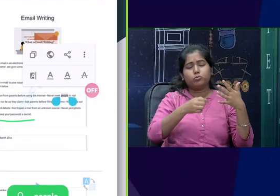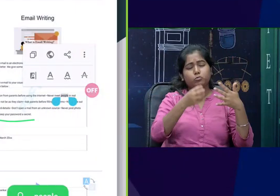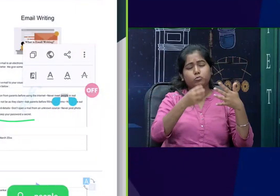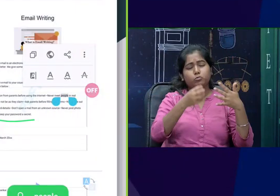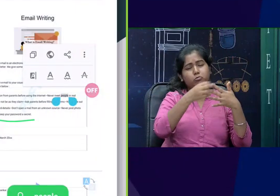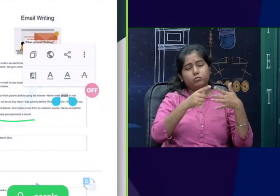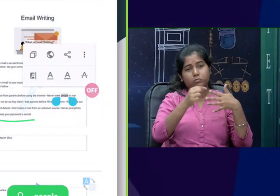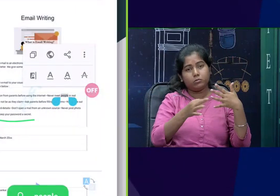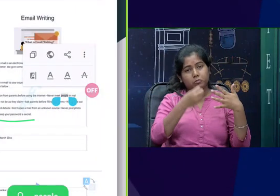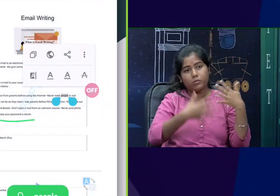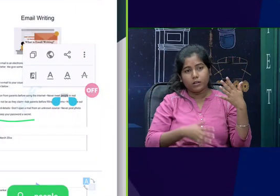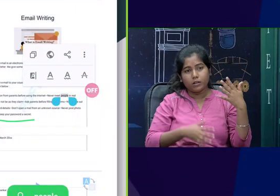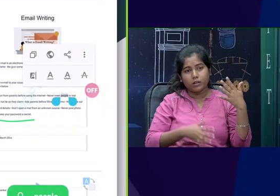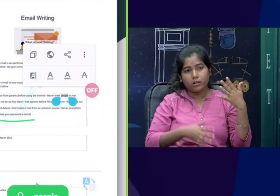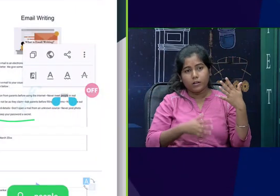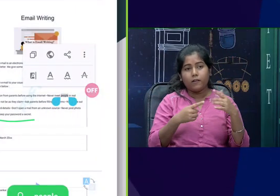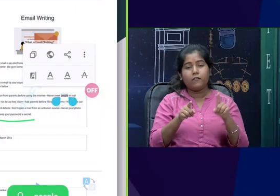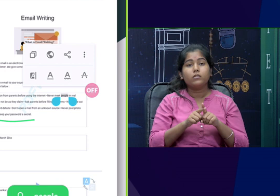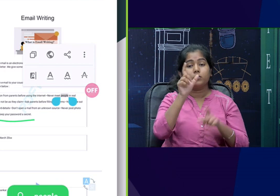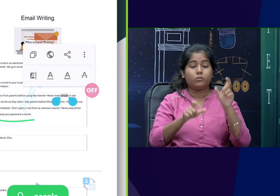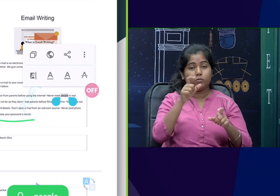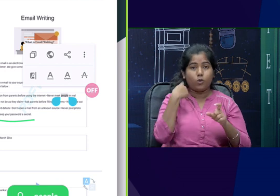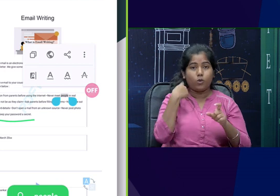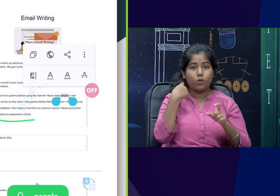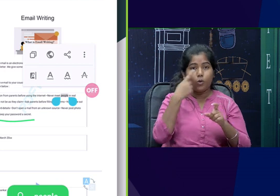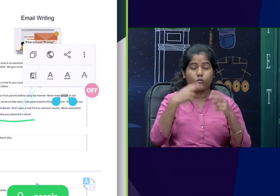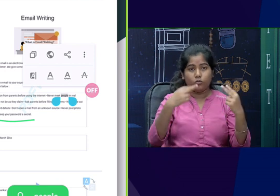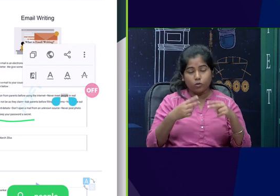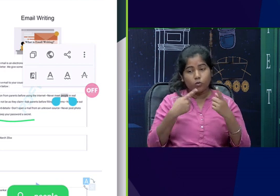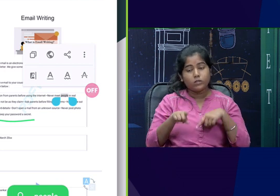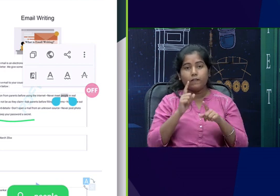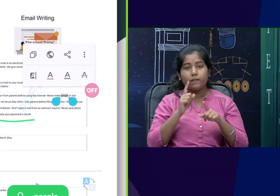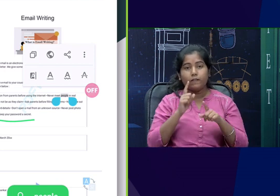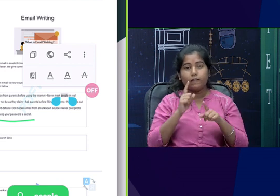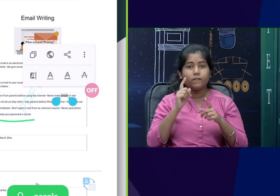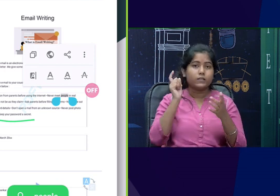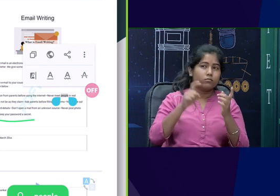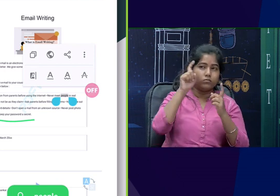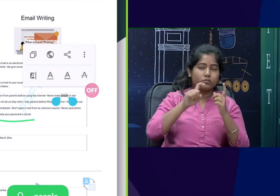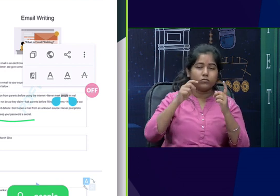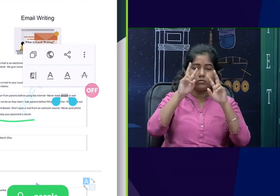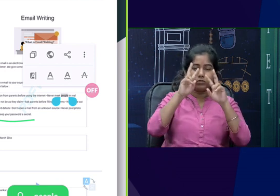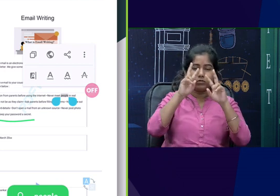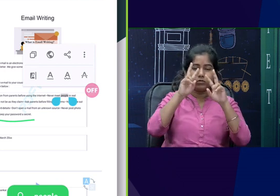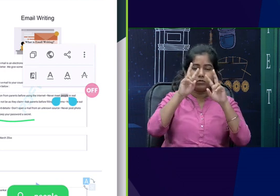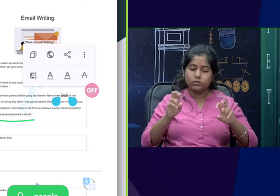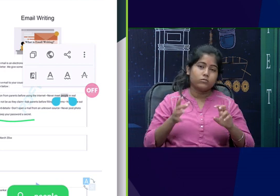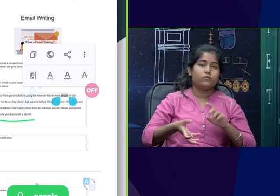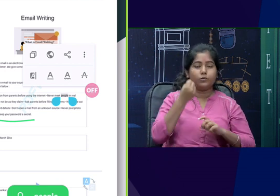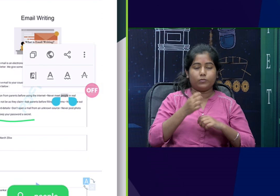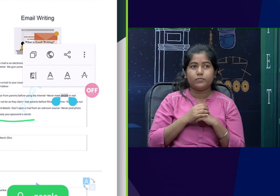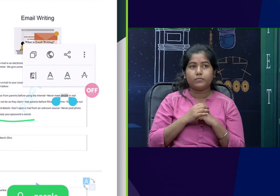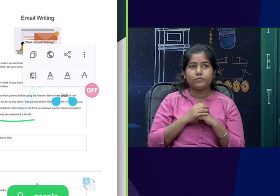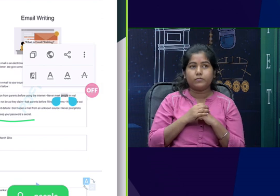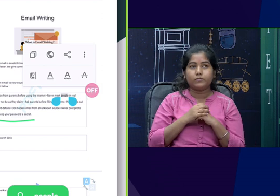है, अगर आप इसमें हमारे ऑडियंस से जो भी है सर्च करेंगे तो ऑटोमेटिकली वो जान पाएंगे कि ये किस तरह से यूज हो जाए।